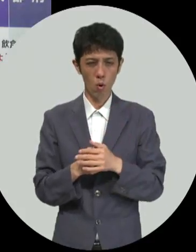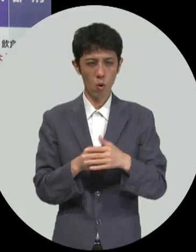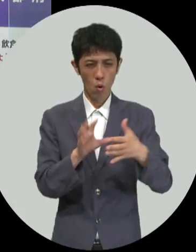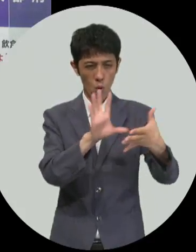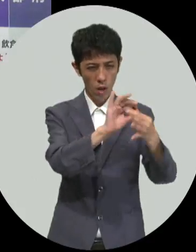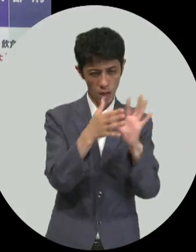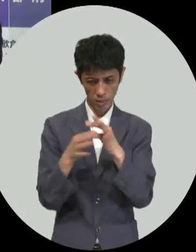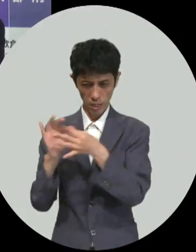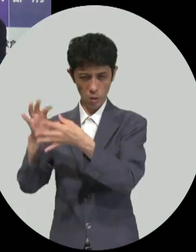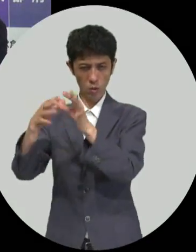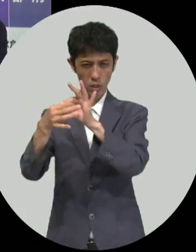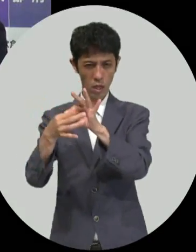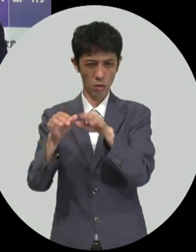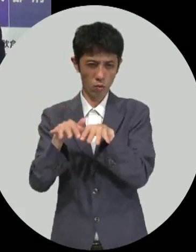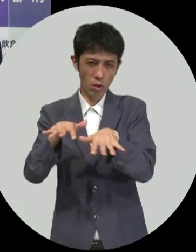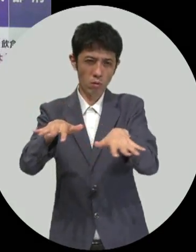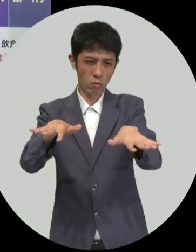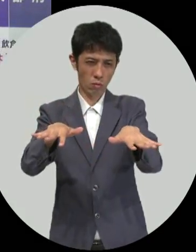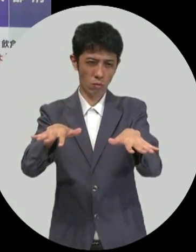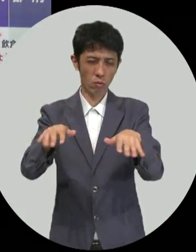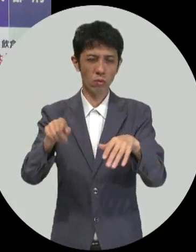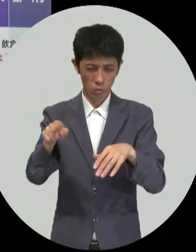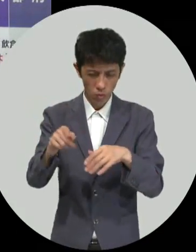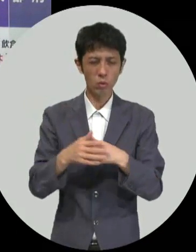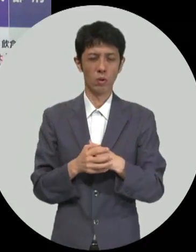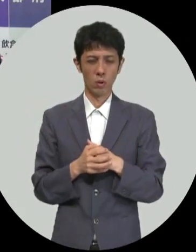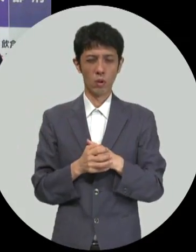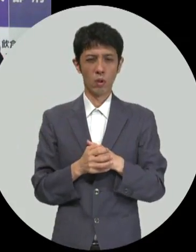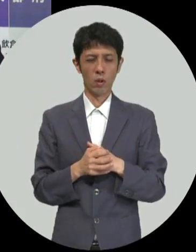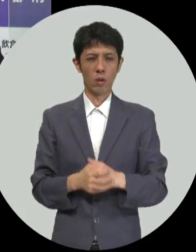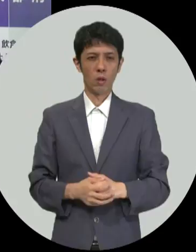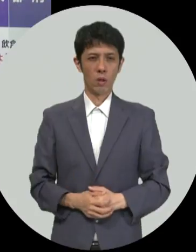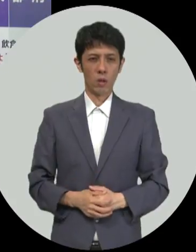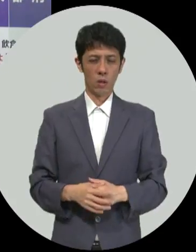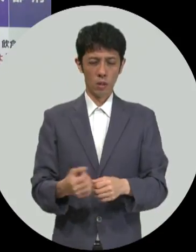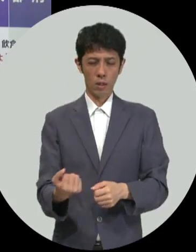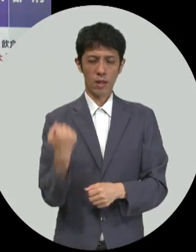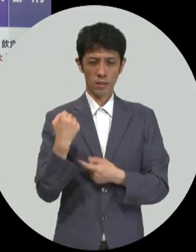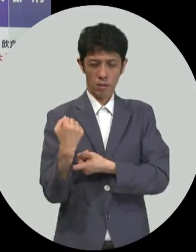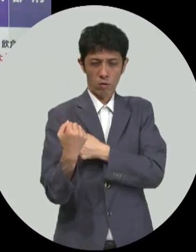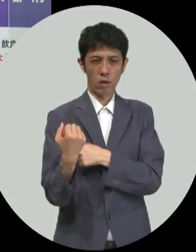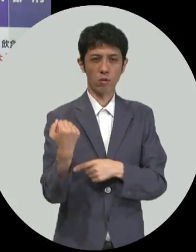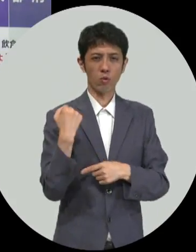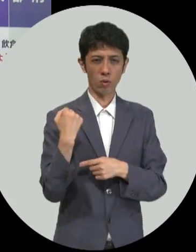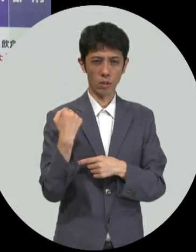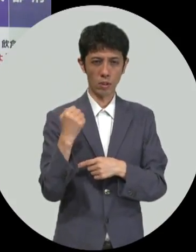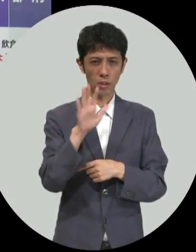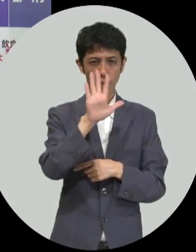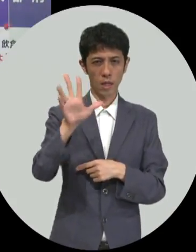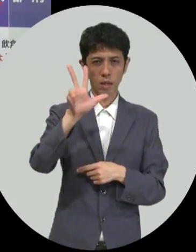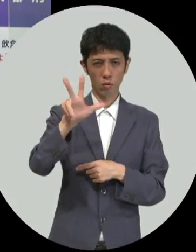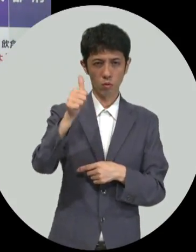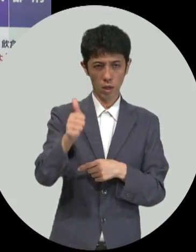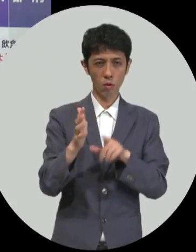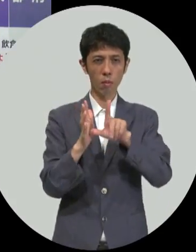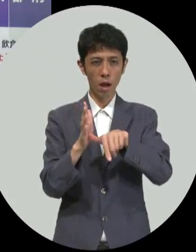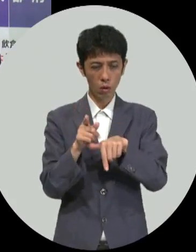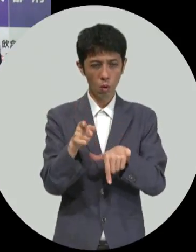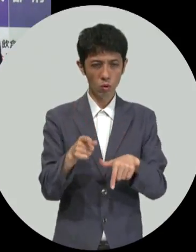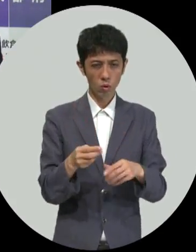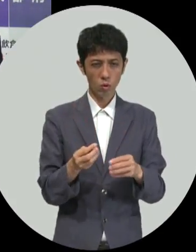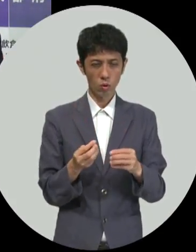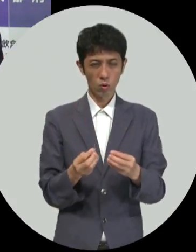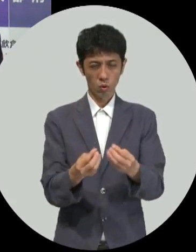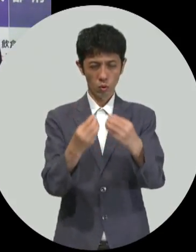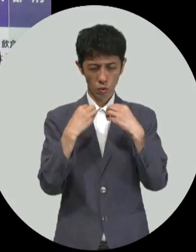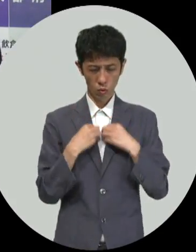鎖していることは間違いないということで、まあ、こうしたことで感染力の強いデルタ株の場合ですと、まあ、こうした、まあ、クラスター的な